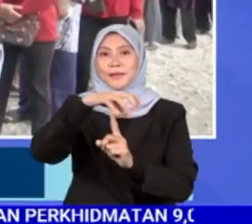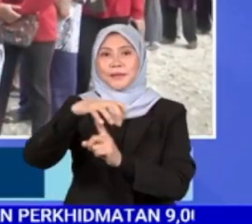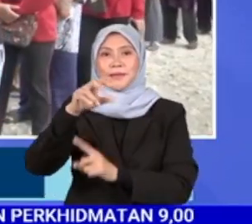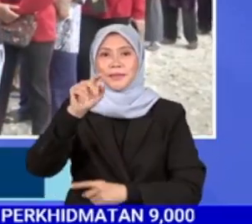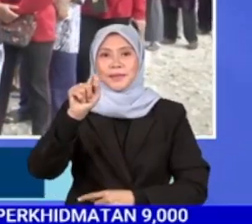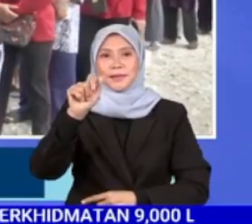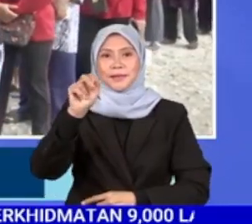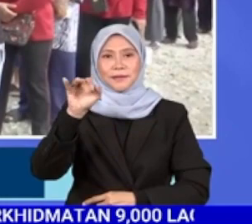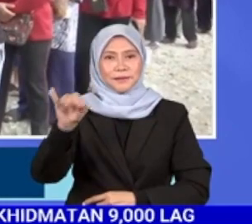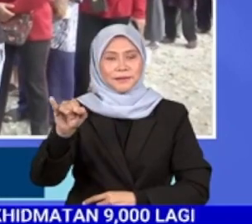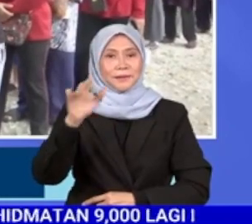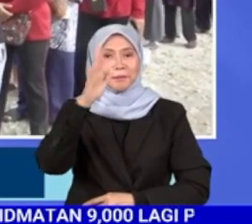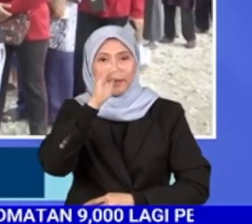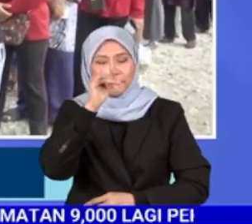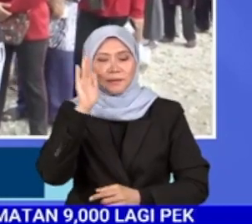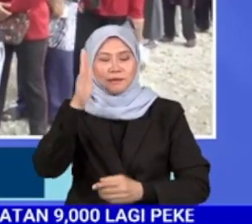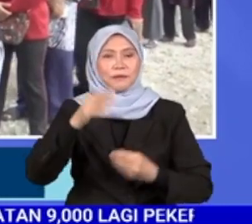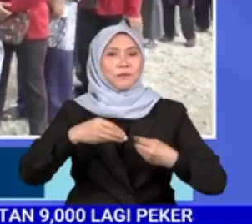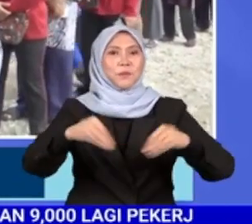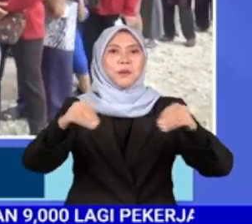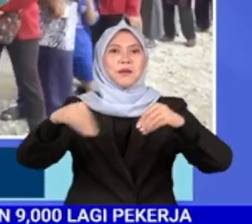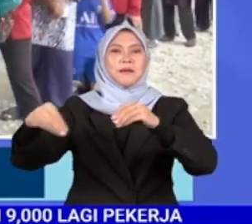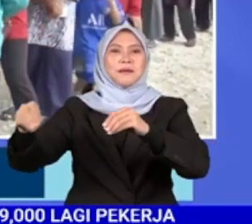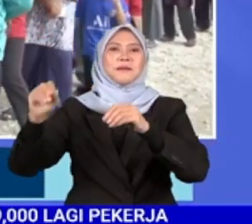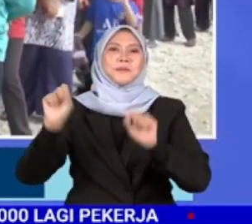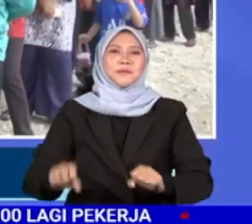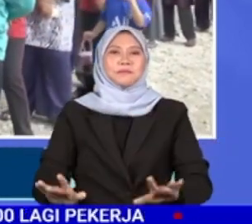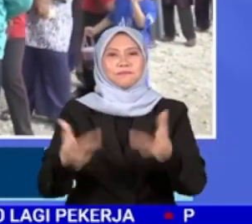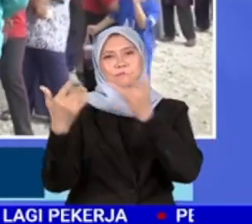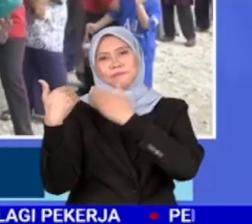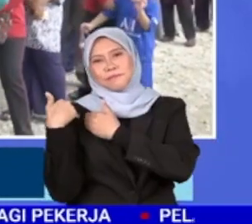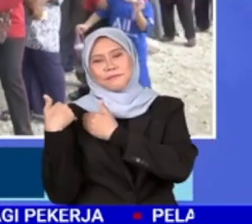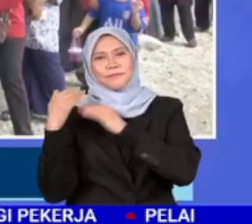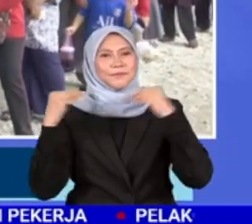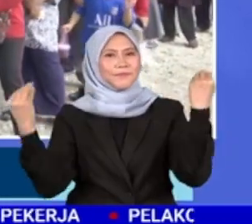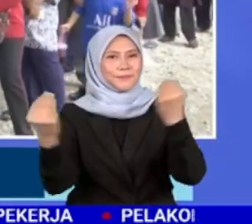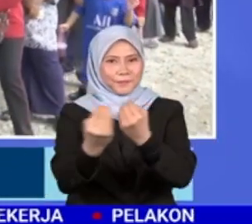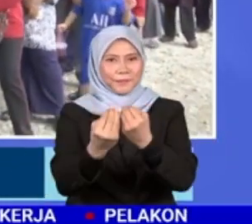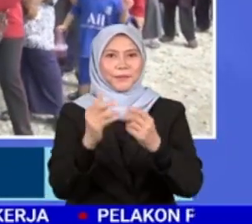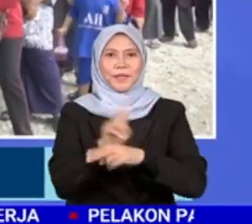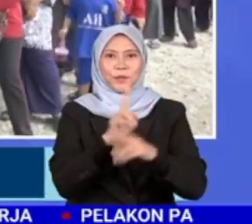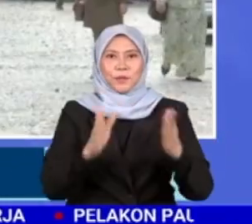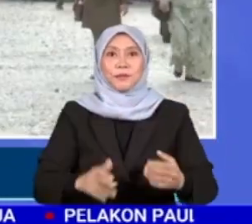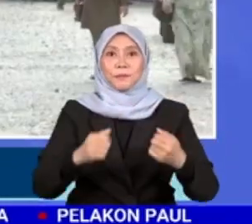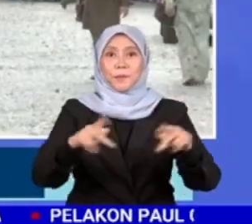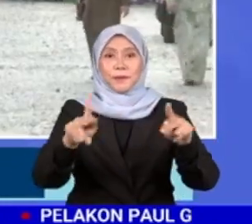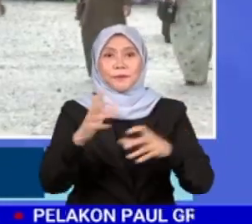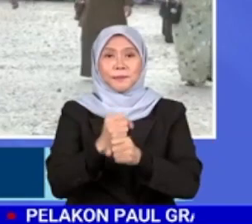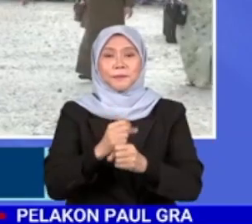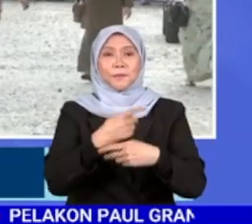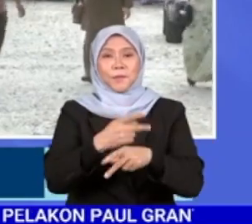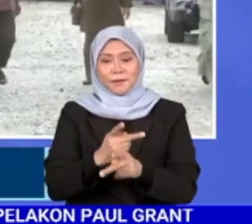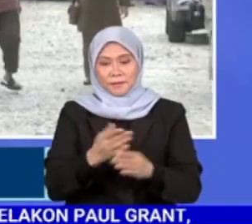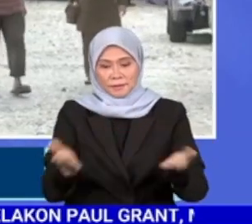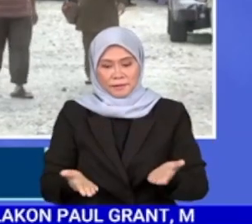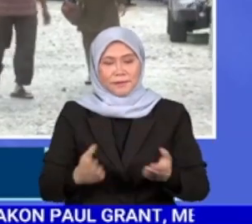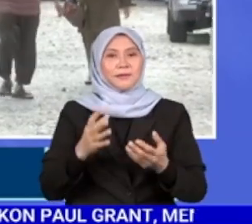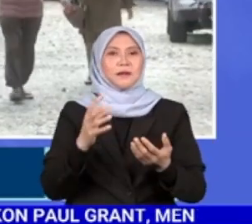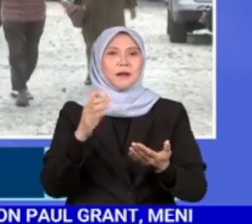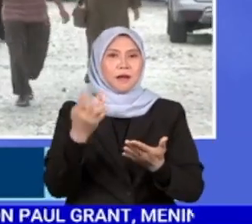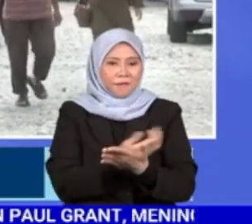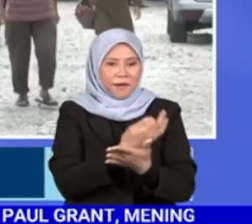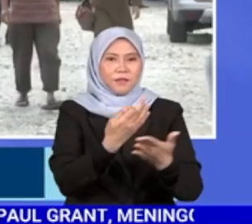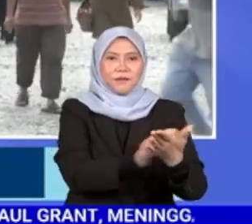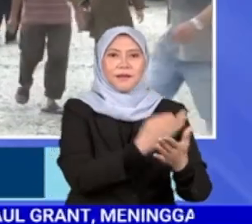Melaka Madani akan diperluas bagi membantu meringankan kos sehari hidup masyarakat. Pengguna berpeluang mendapatkan produk tempatan segar pada